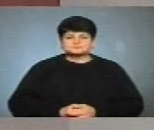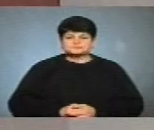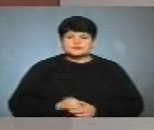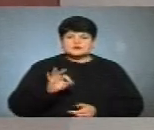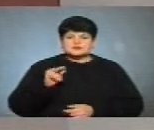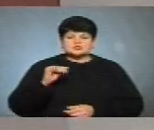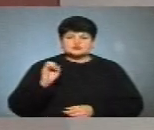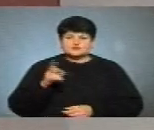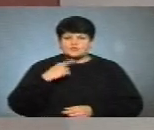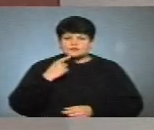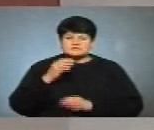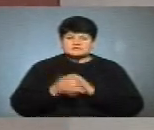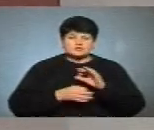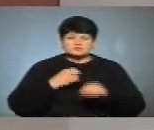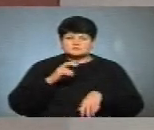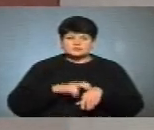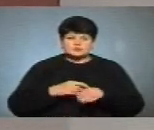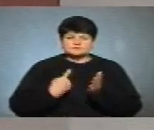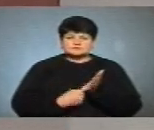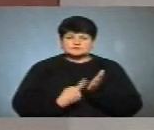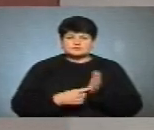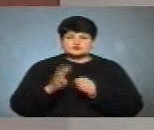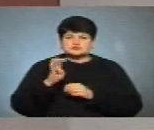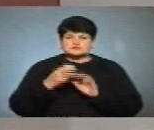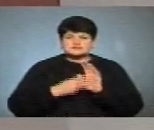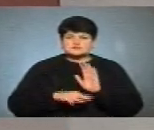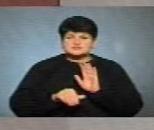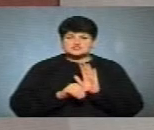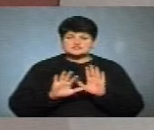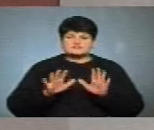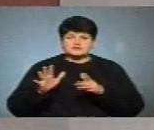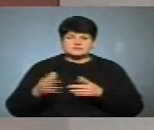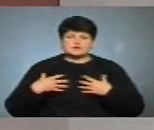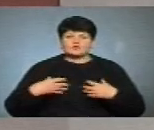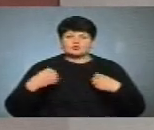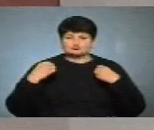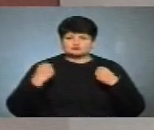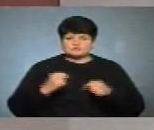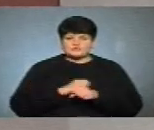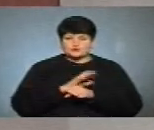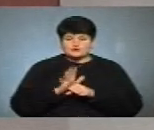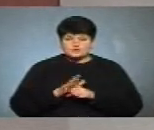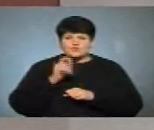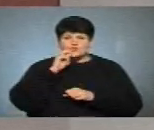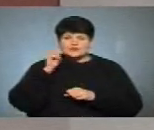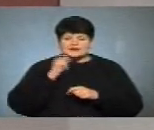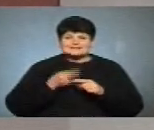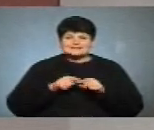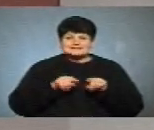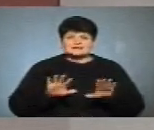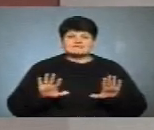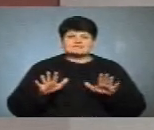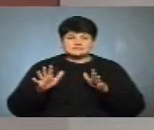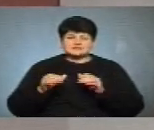Оксана Чайчук каже, за добу вірусологи підтвердили 486 випадків одужання від коронавірусу. В Україні ж таких випадків